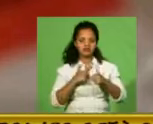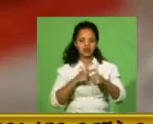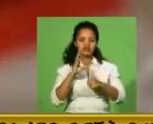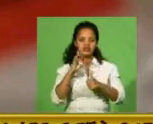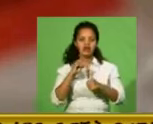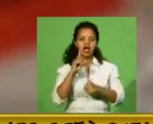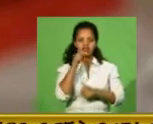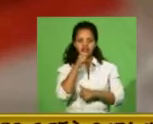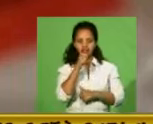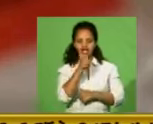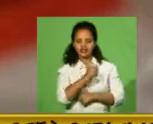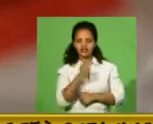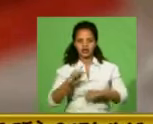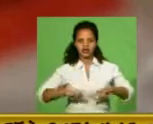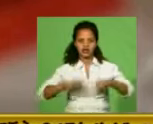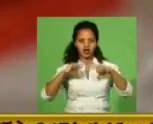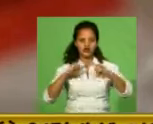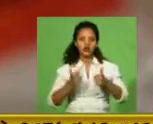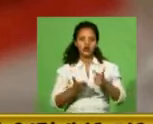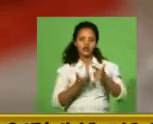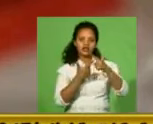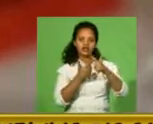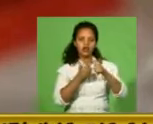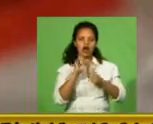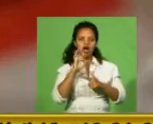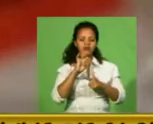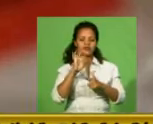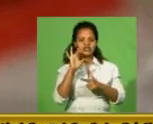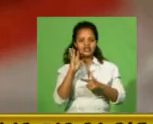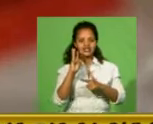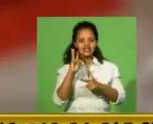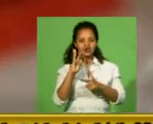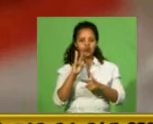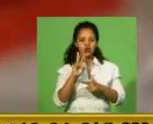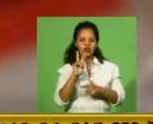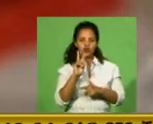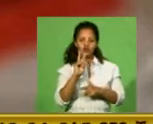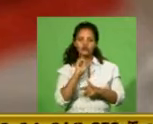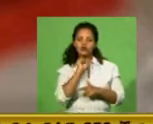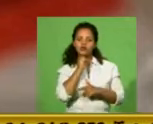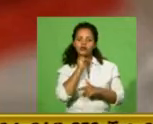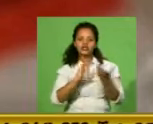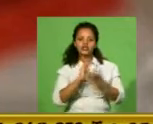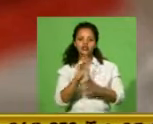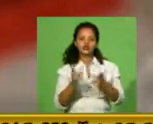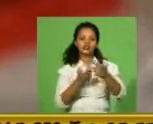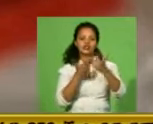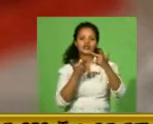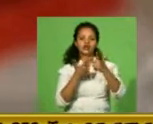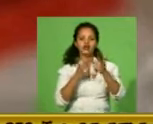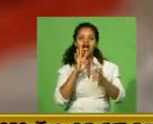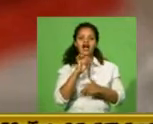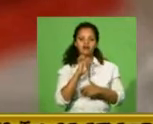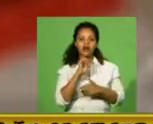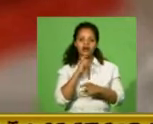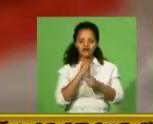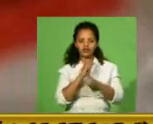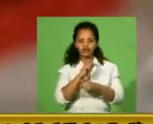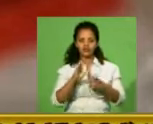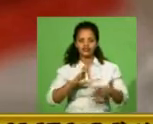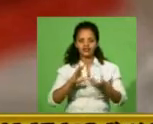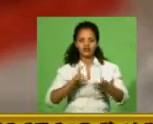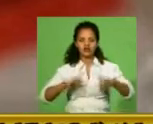የ71 ዓመት ሴት የአዲስ አበባ ነዋሪ፣ ሁለተኛው የ46 ዓመት ወንድ የኦሮሚያ ክልል ነዋሪና ሶስተኛው የ40 ዓመት ወንድ የደቡብ ክልል